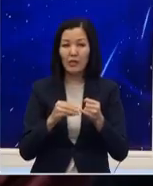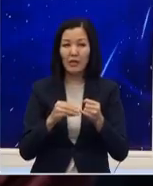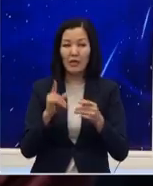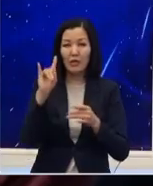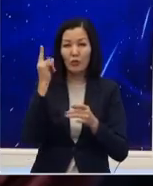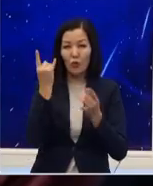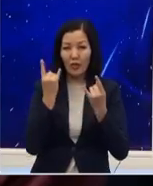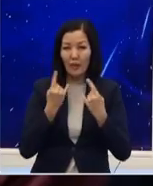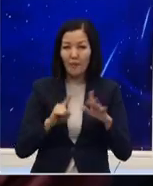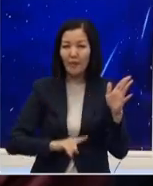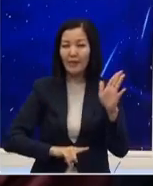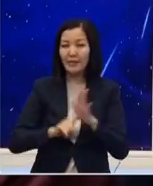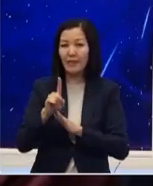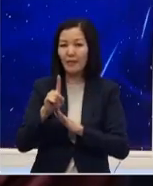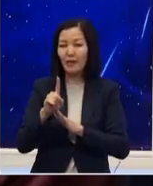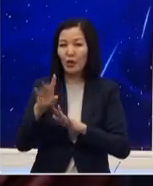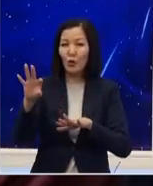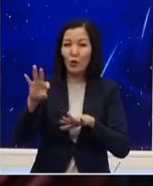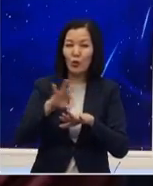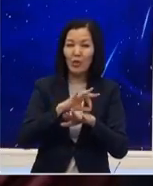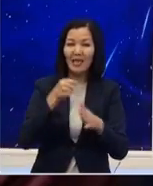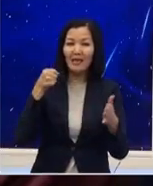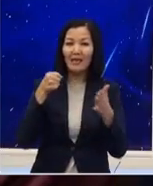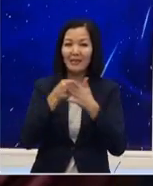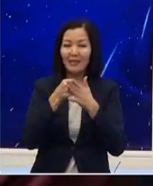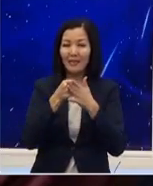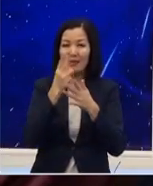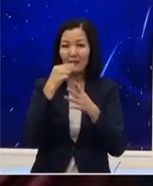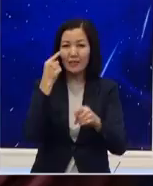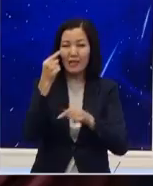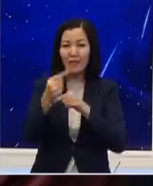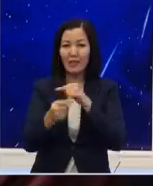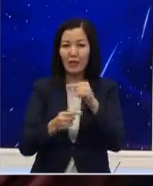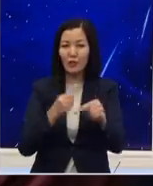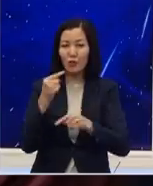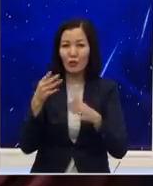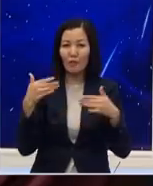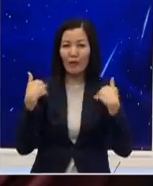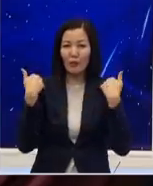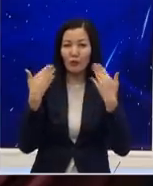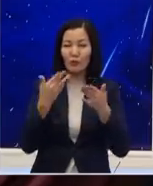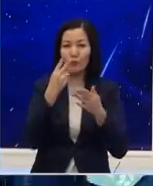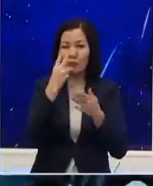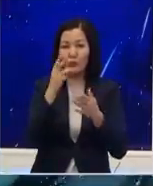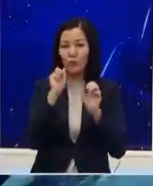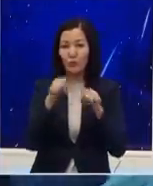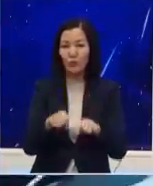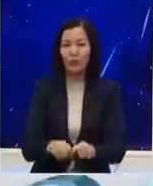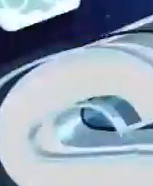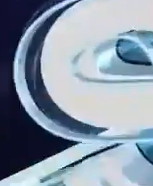дүниеге келгеннен сонау мынау үйленіп тұрмысқа шыққанға дейінгі аралықтағы бүкіл салт дәстүрдің бәрін көрсетіп жатырмыз.